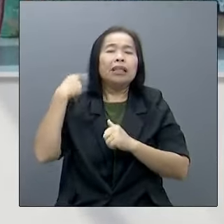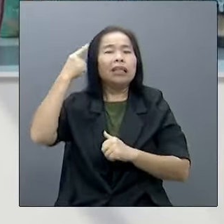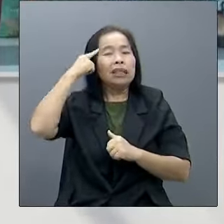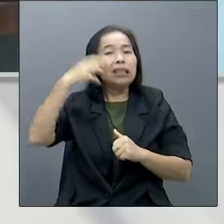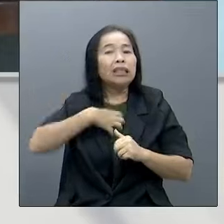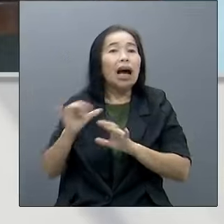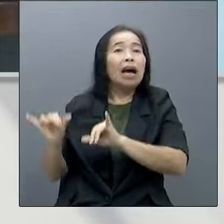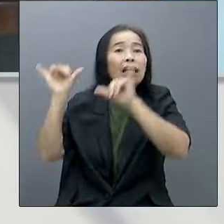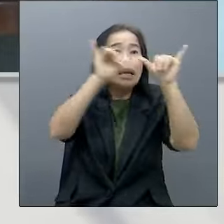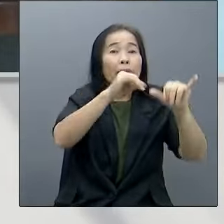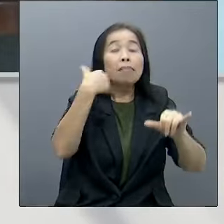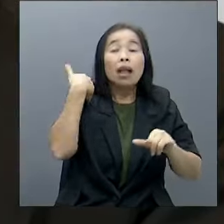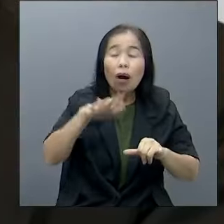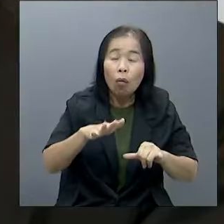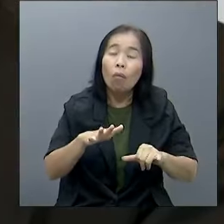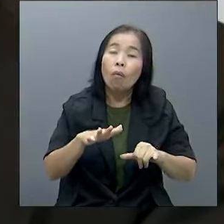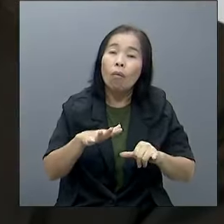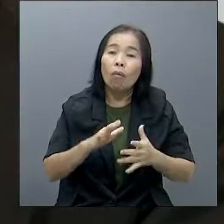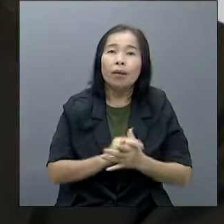จะย้ายอยู่เหอนกัน